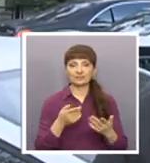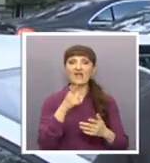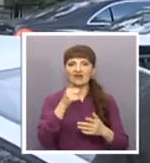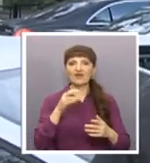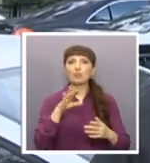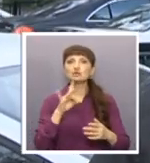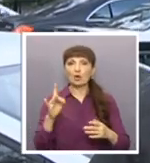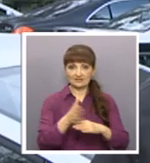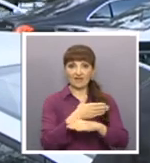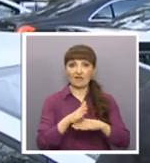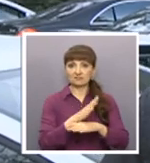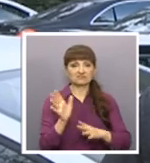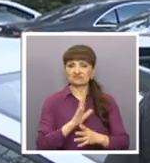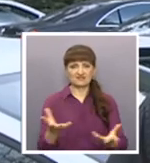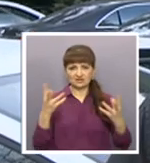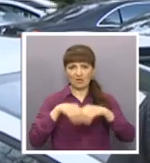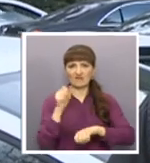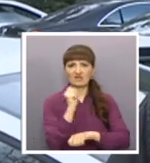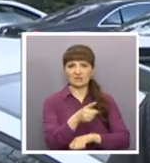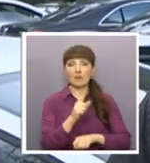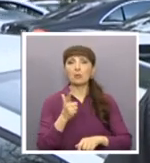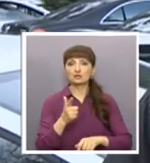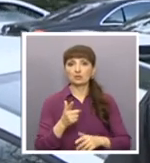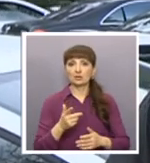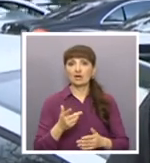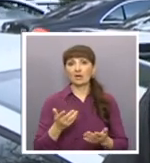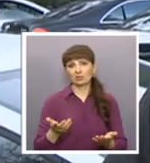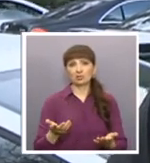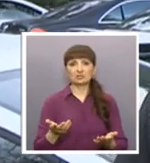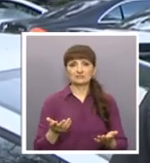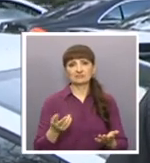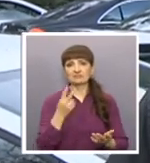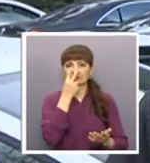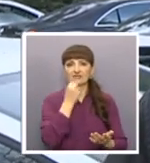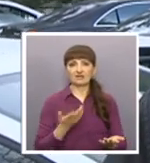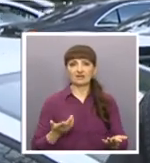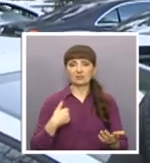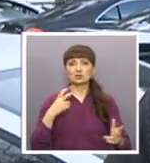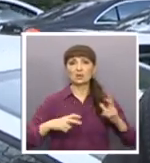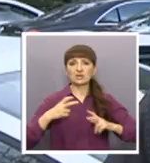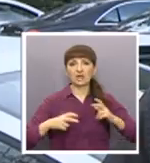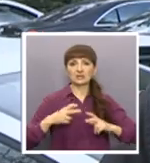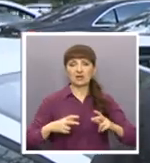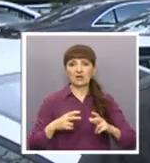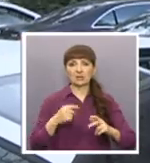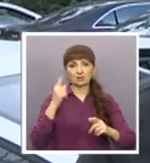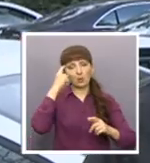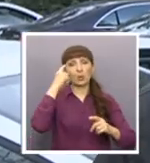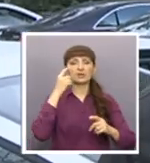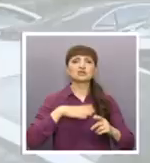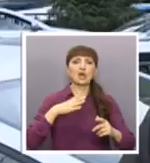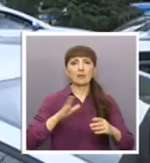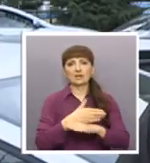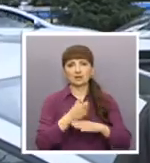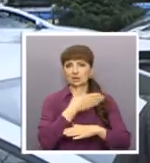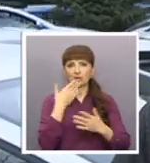мусор? Лично я? Нет, к сожалению. Почему? Ну, как приходится, то, что мы студенты, мы так особо не заморачиваемся, просто выкидываем